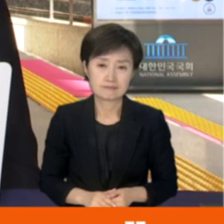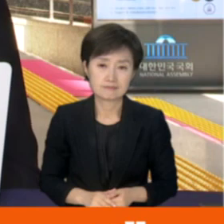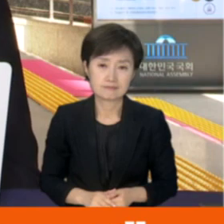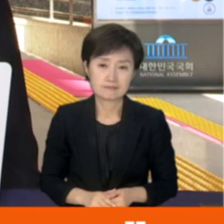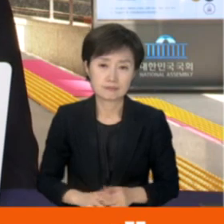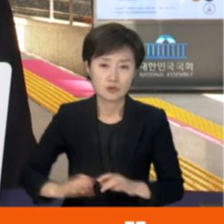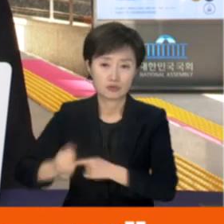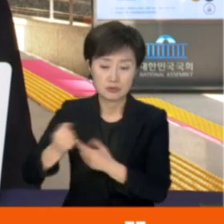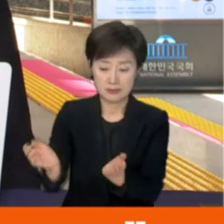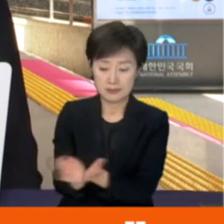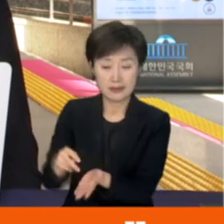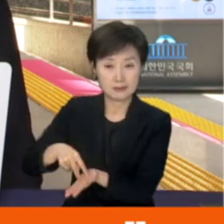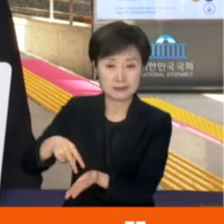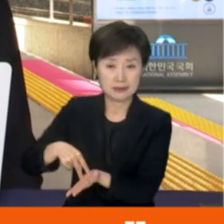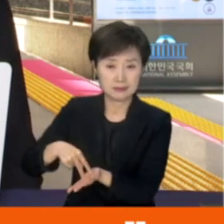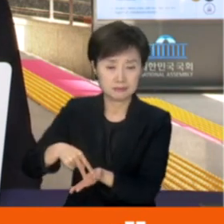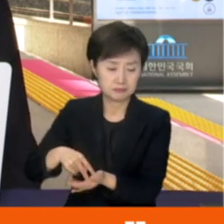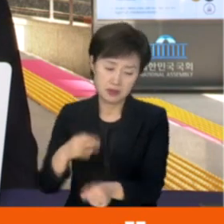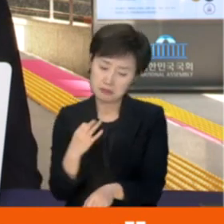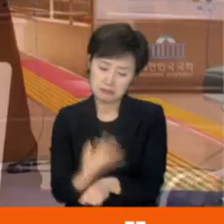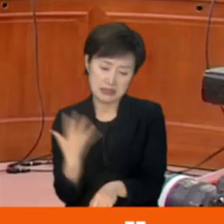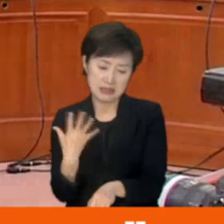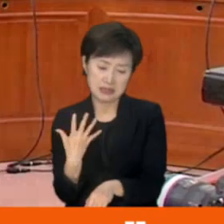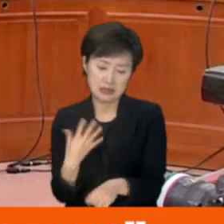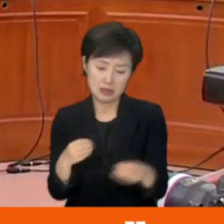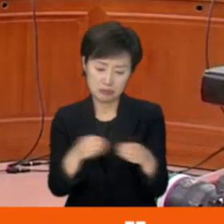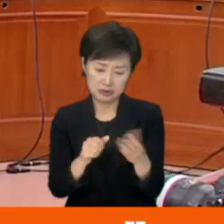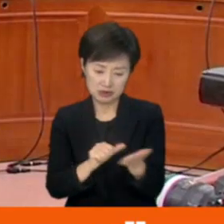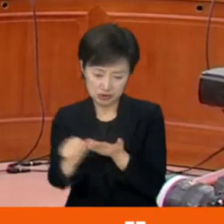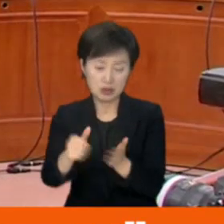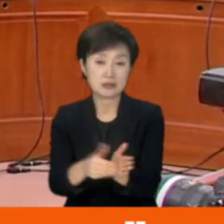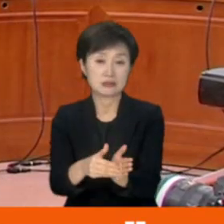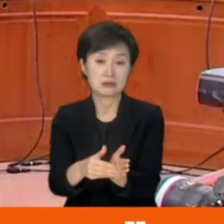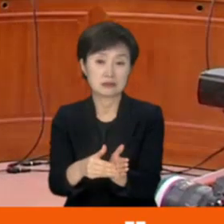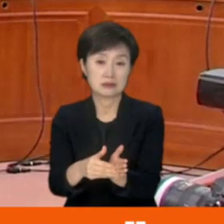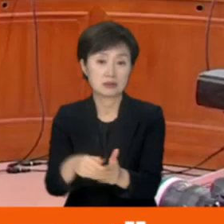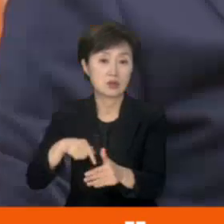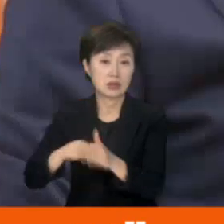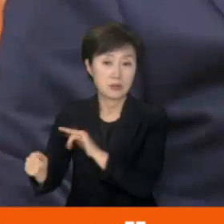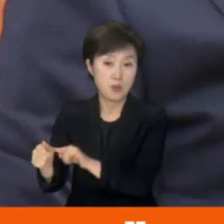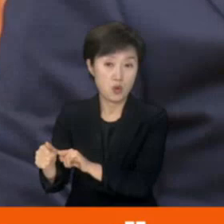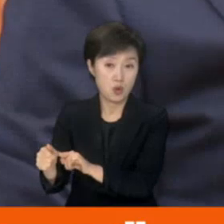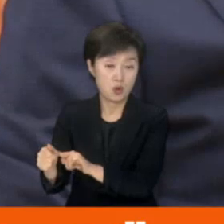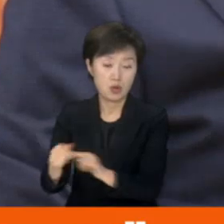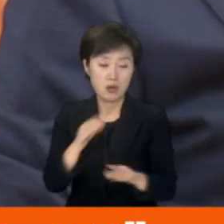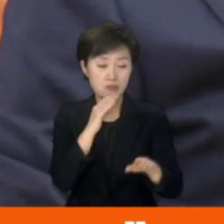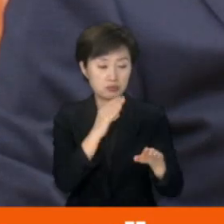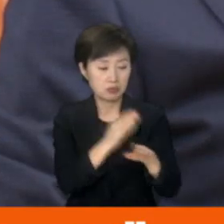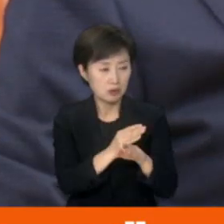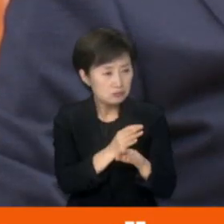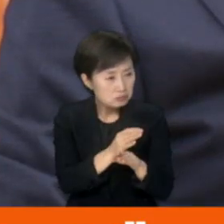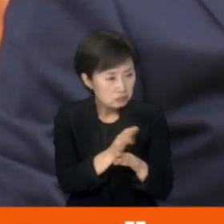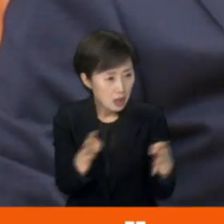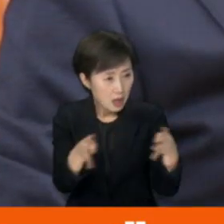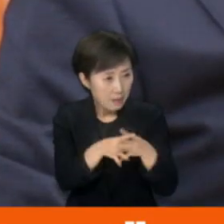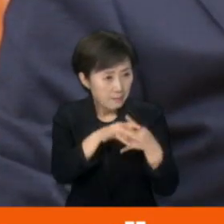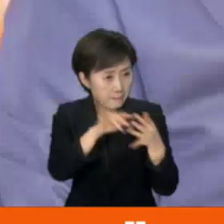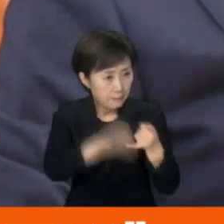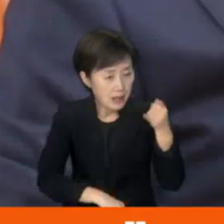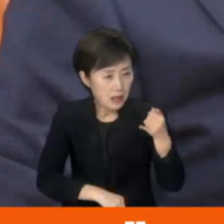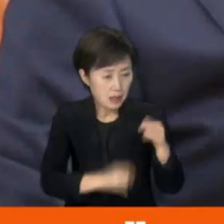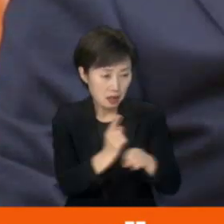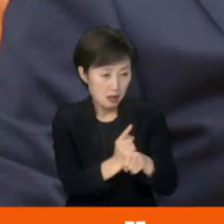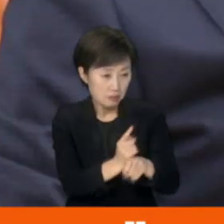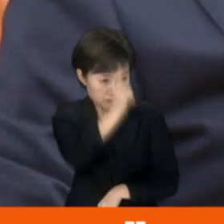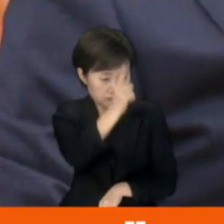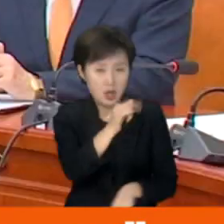네, 먼저 국민의힘은 불가피한 조치란 입장입니다. 윤재옥 원내대표는 북한이 합의를 위반해